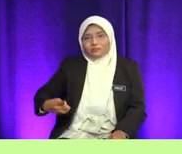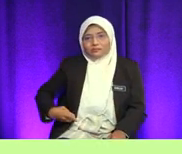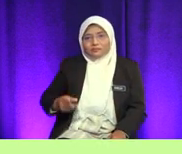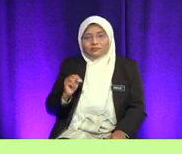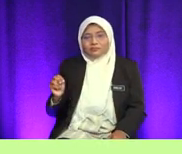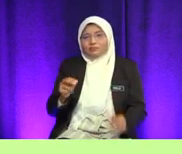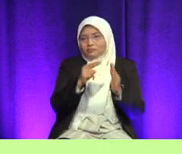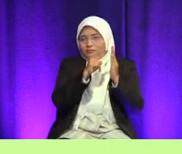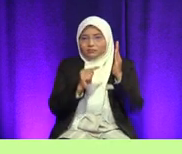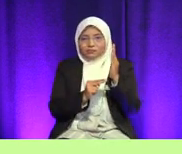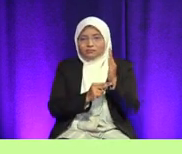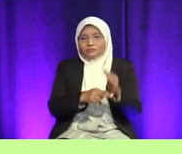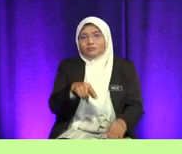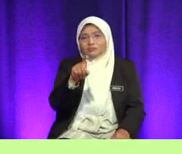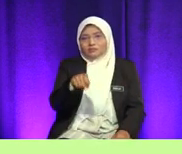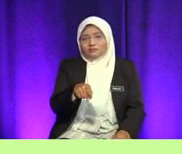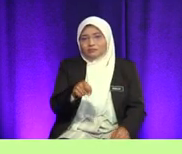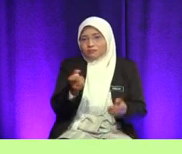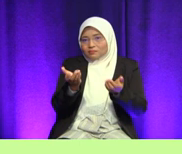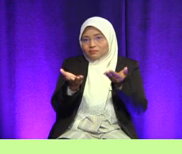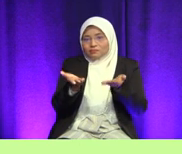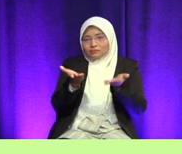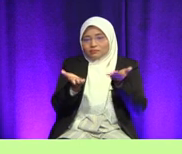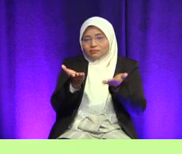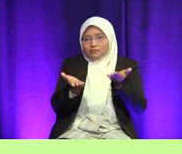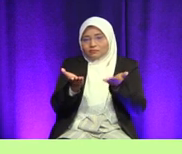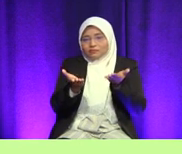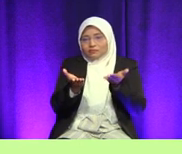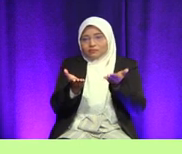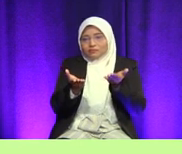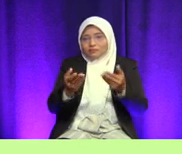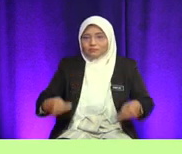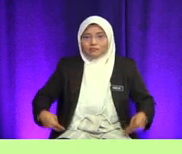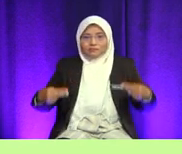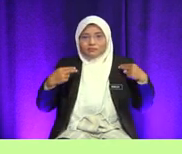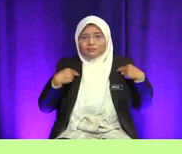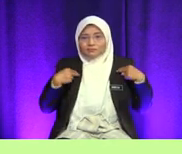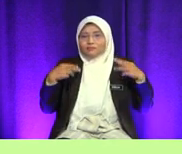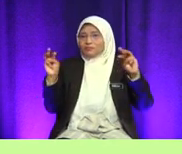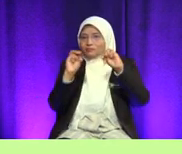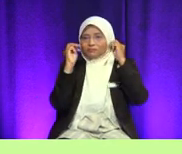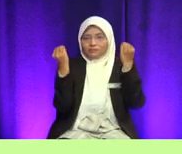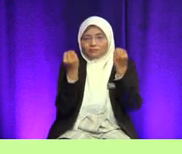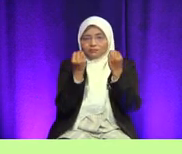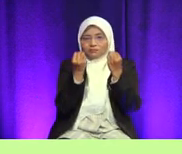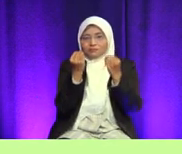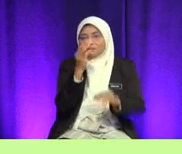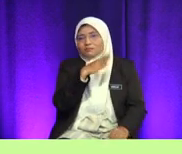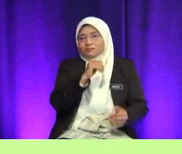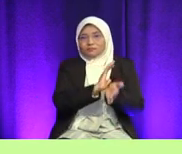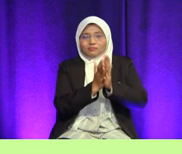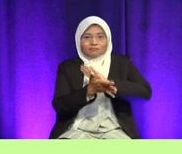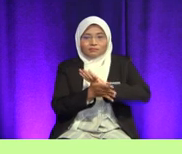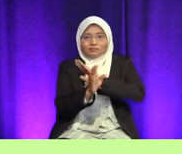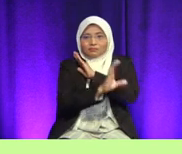menjamin keadilan dan kehidupan bermasyarakat dan menjadikan negara aman stabil dan